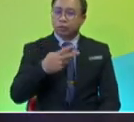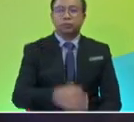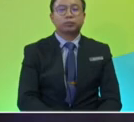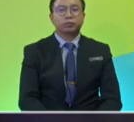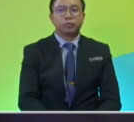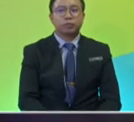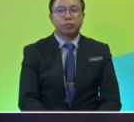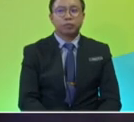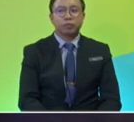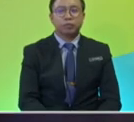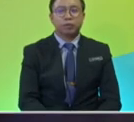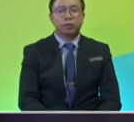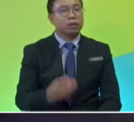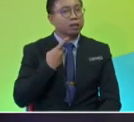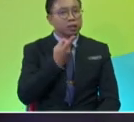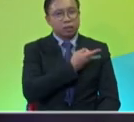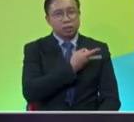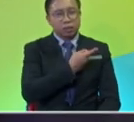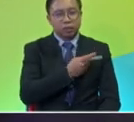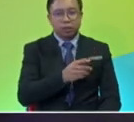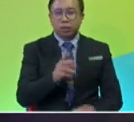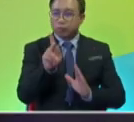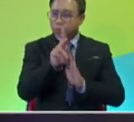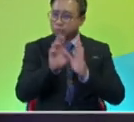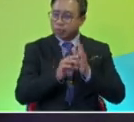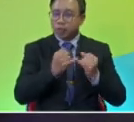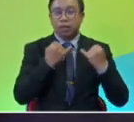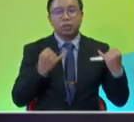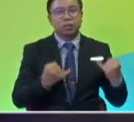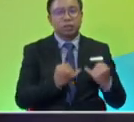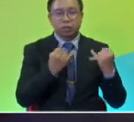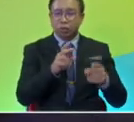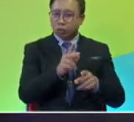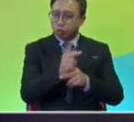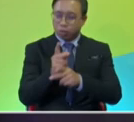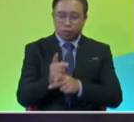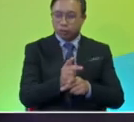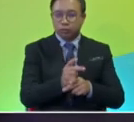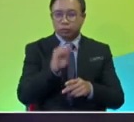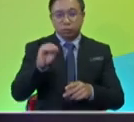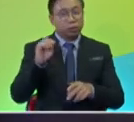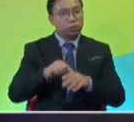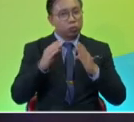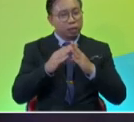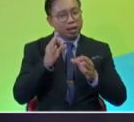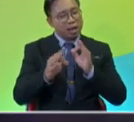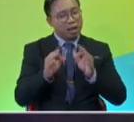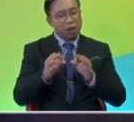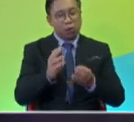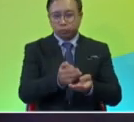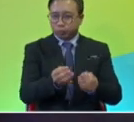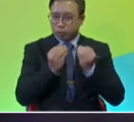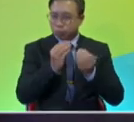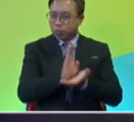ni macam bahaya Cikgu ya kita kena berhati-hati bila kita menggunakan gunting jadi m-mrid Cikgu kat rumah sana kalau perlukan bantuan